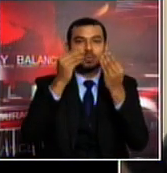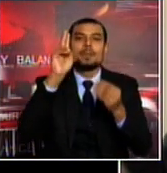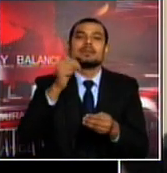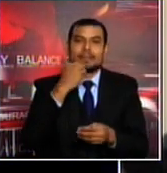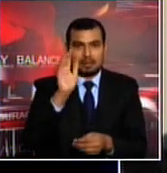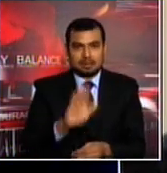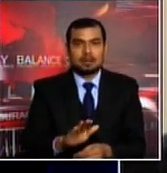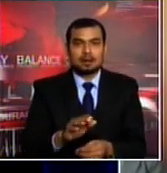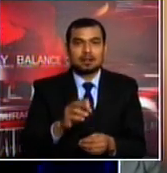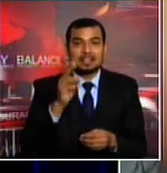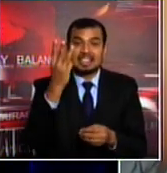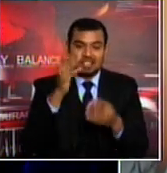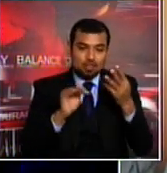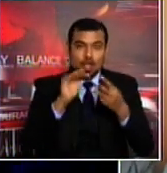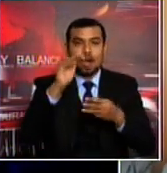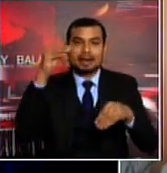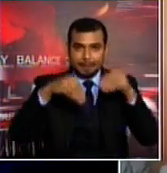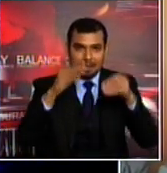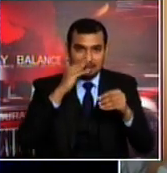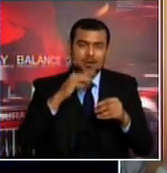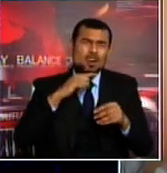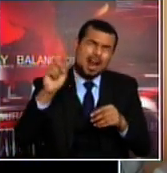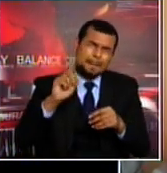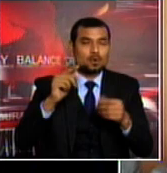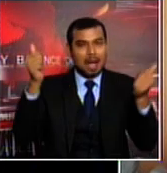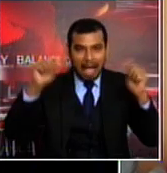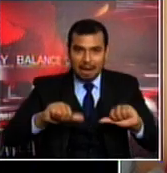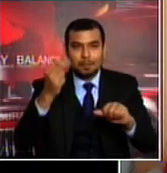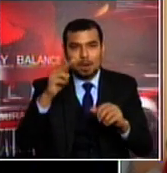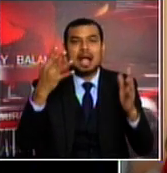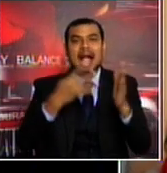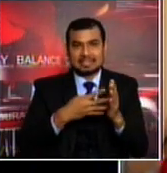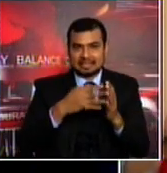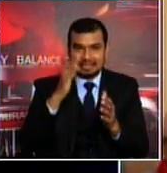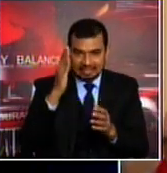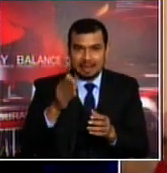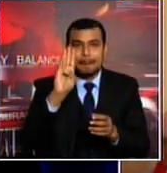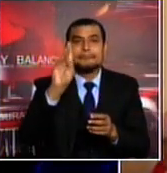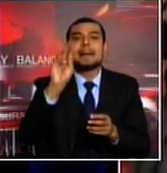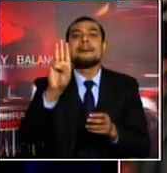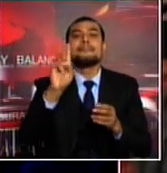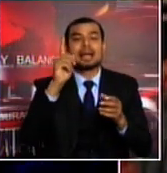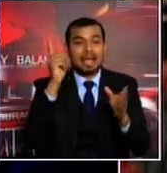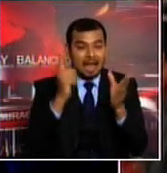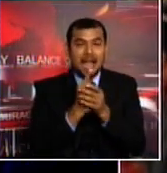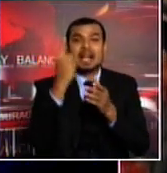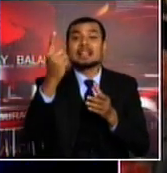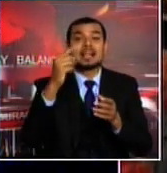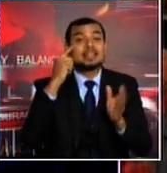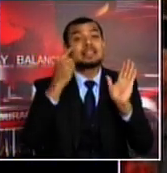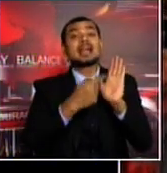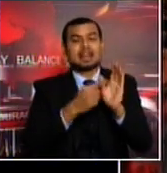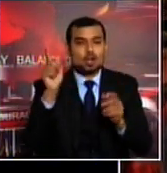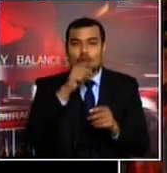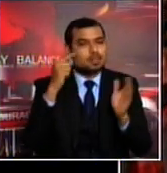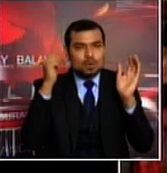बताउनुभयो। तिनै तहको निर्वाचनमा नराम्रो हार बेहोरेको कङ्ग्रेसले वाम एकतालाई देखाएर गल्ती